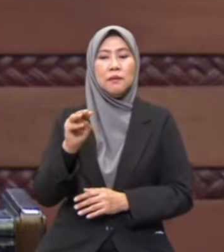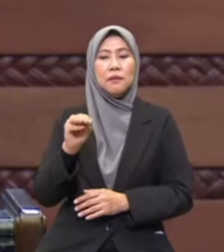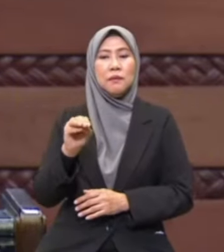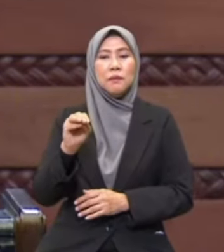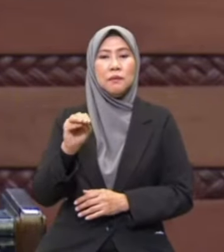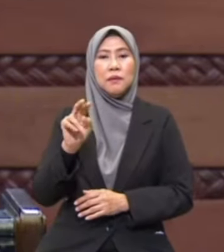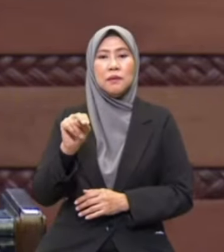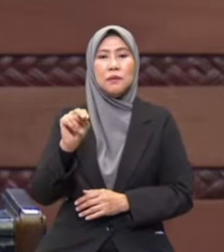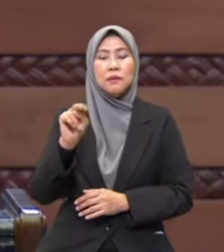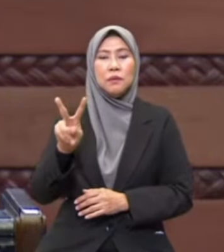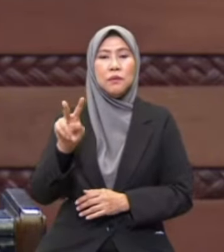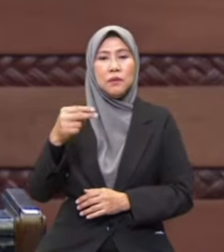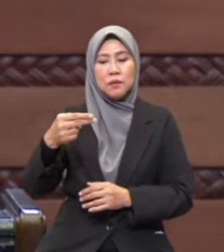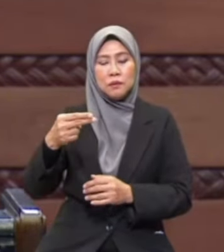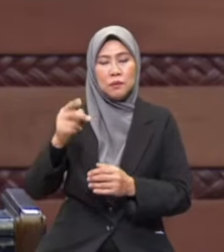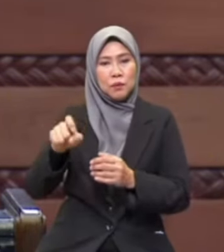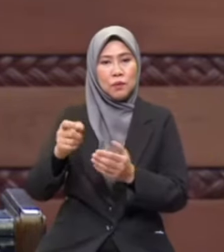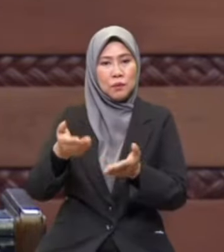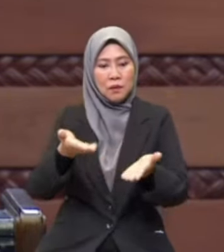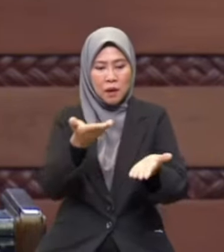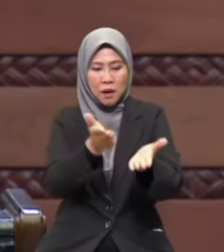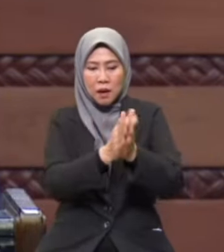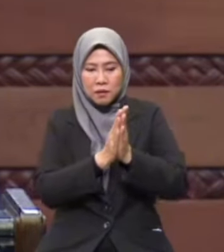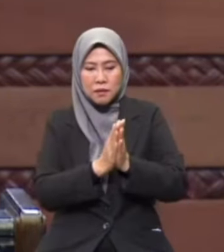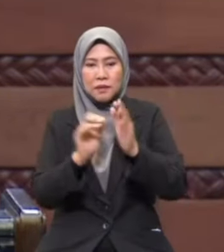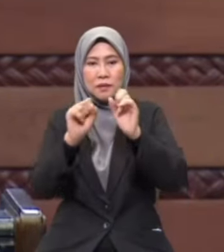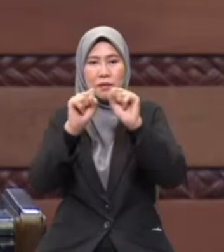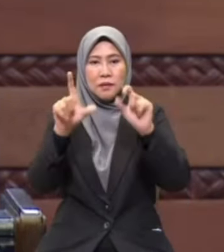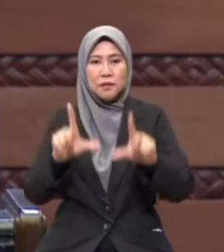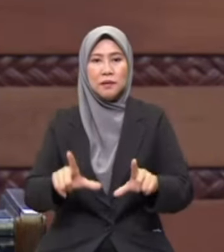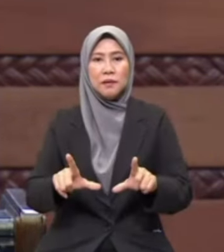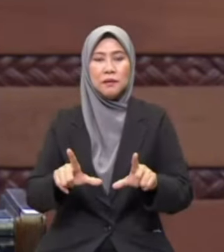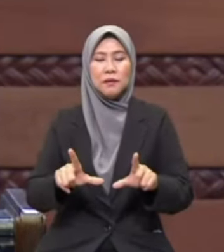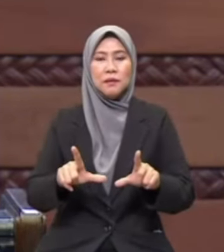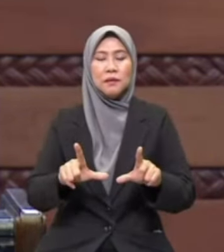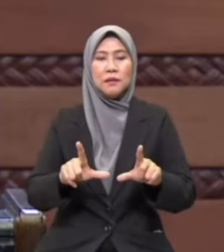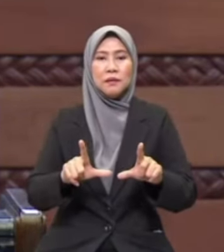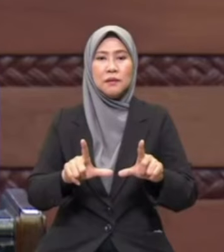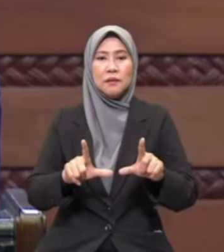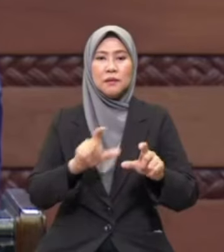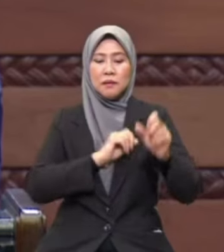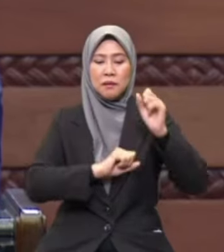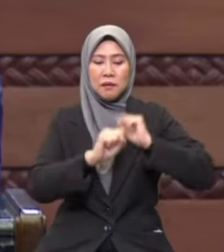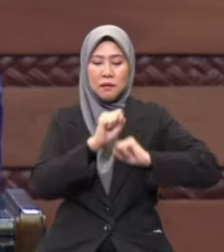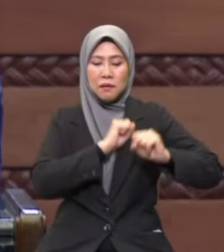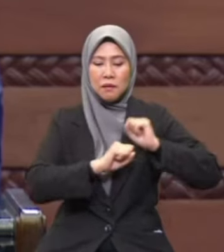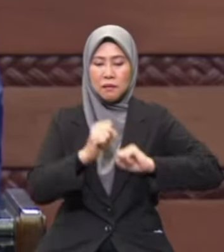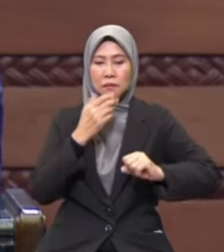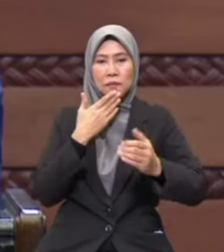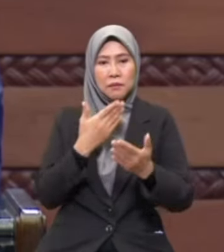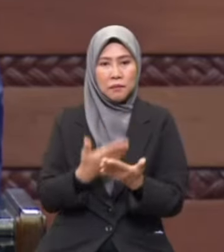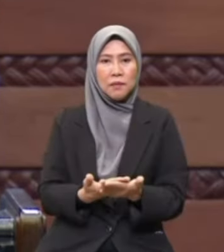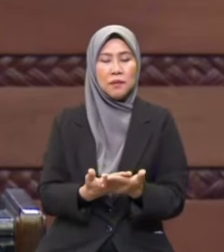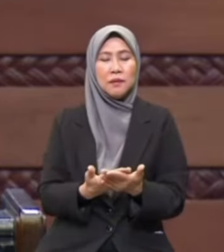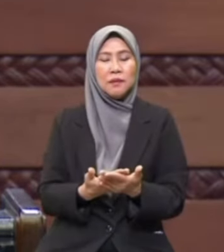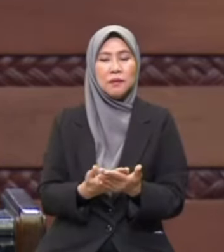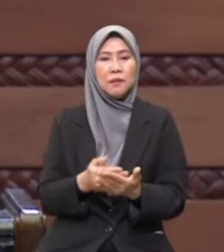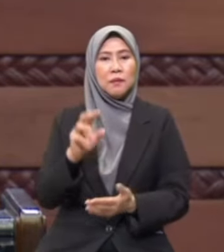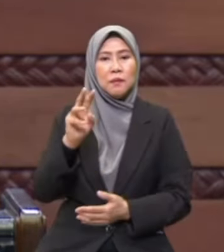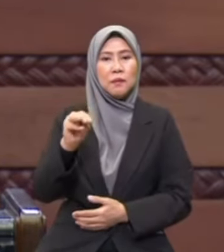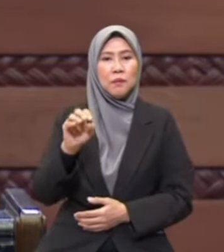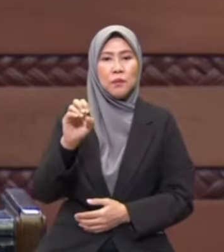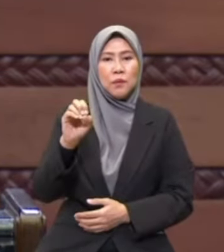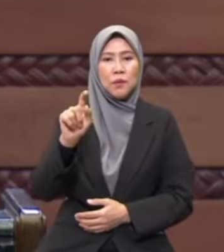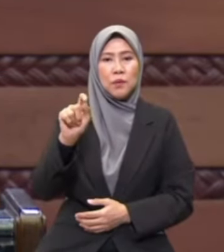mengemukakan sijil berkelakuan baik motk juga tidak